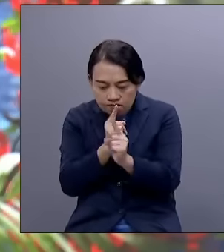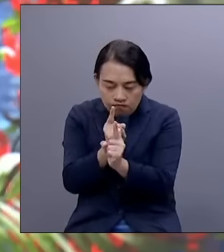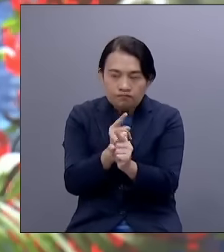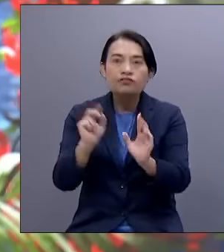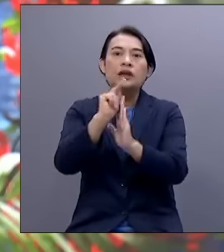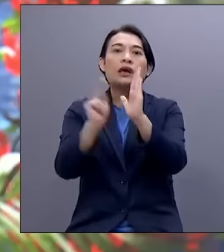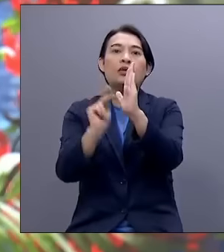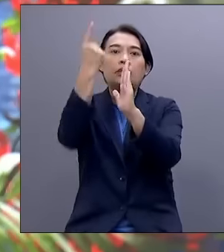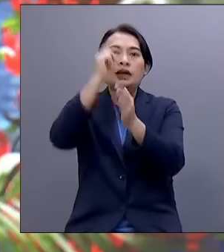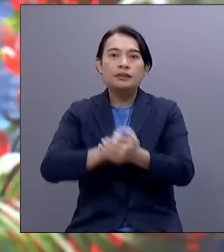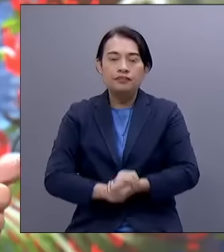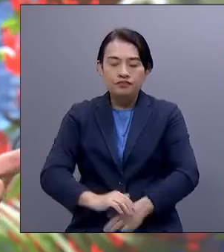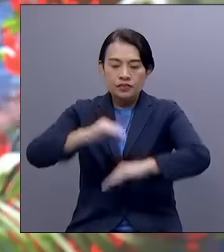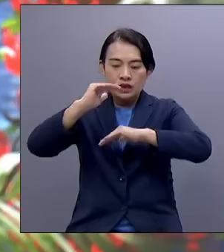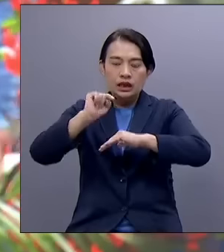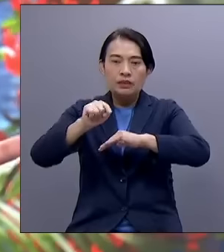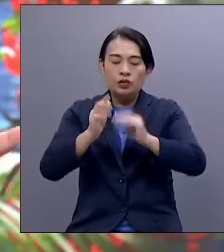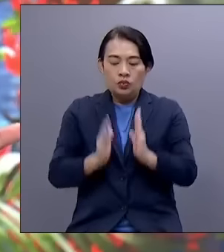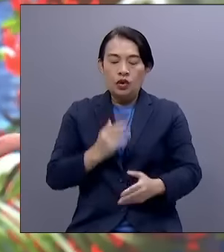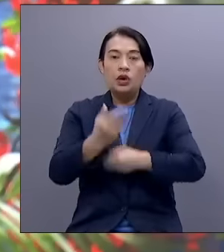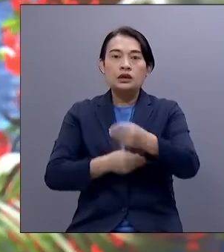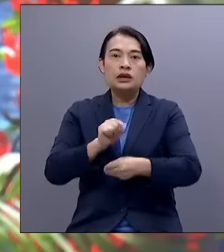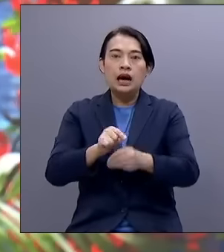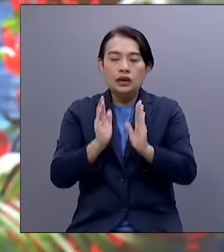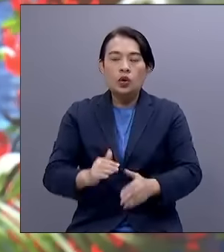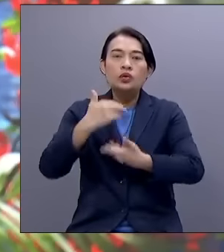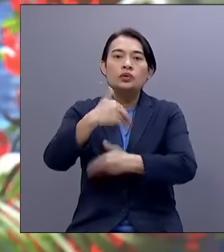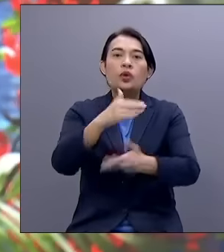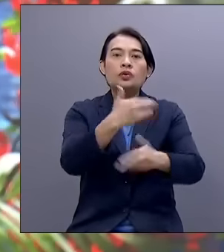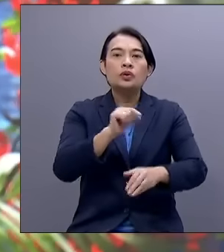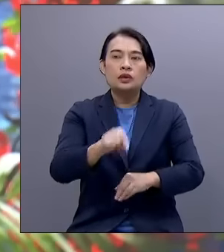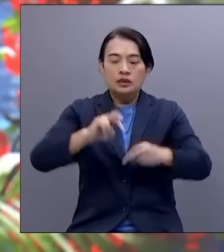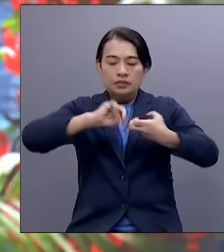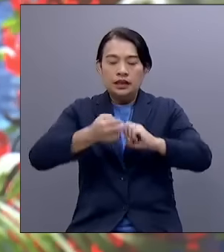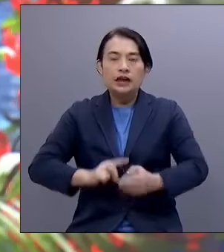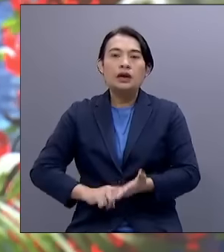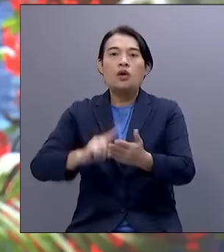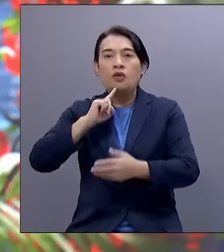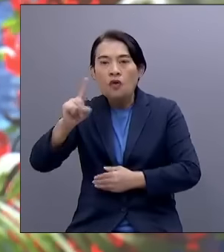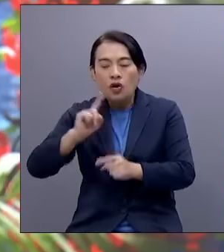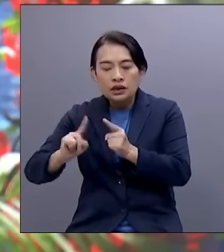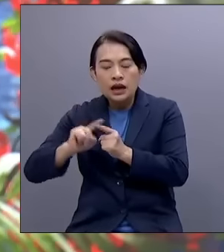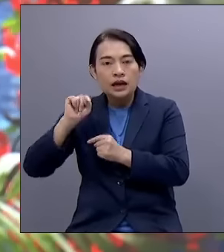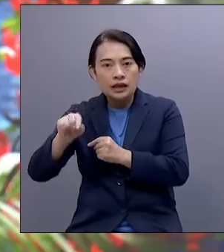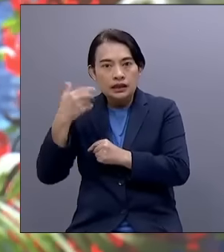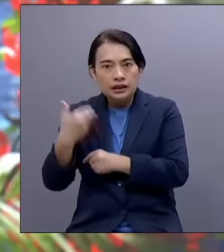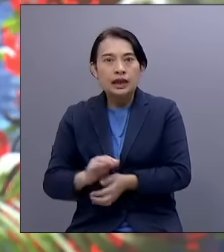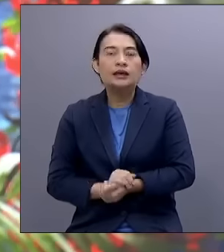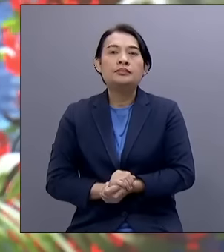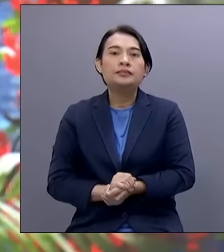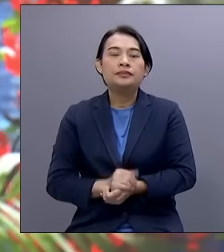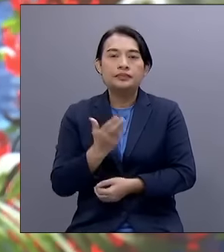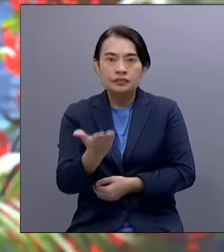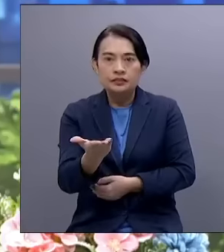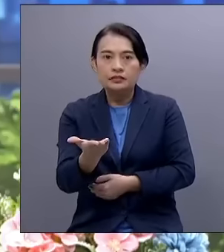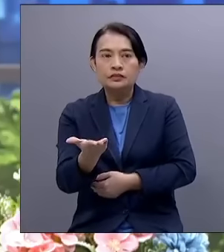ออกมาว่ากำหนดว่าเป็นหน้าที่ของผู้ขายผู้ส่งผู้ส่งอเวลามีปัญหาฟ้องร้องกันเนี่ยถ้าเราฟ้องไปเนี่ยภาระการนำสืบเนี่ยมันจะ